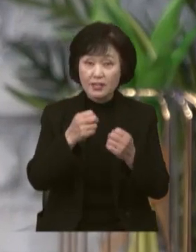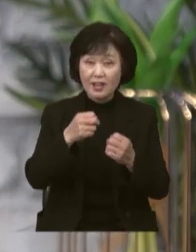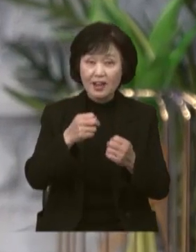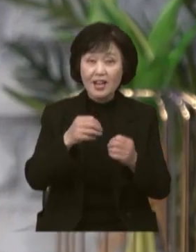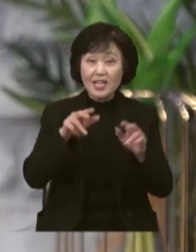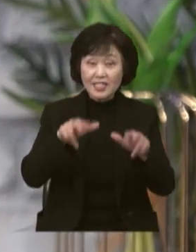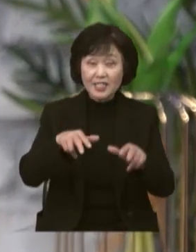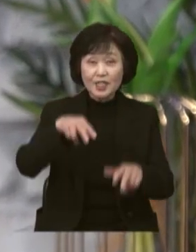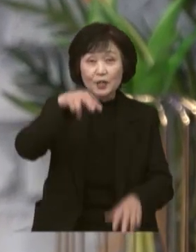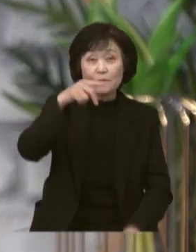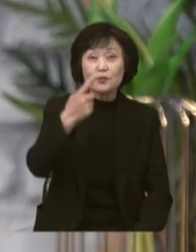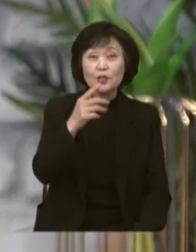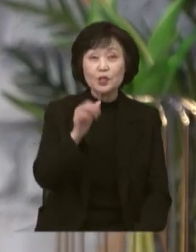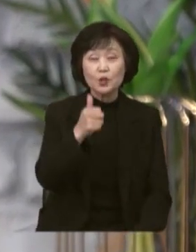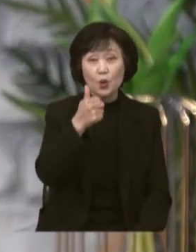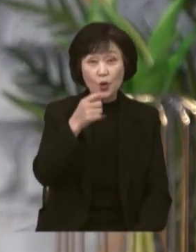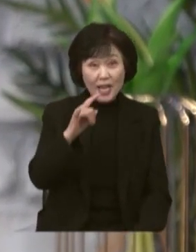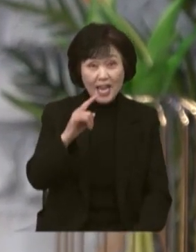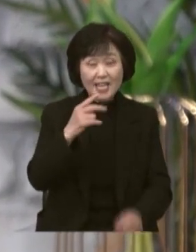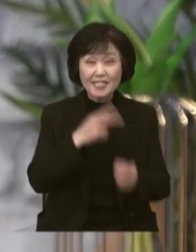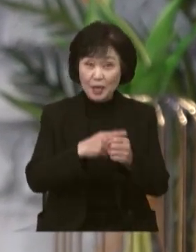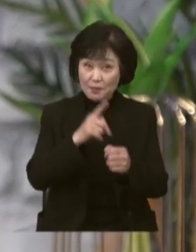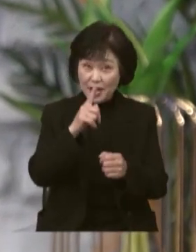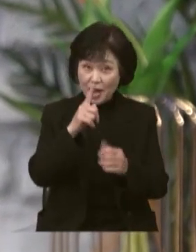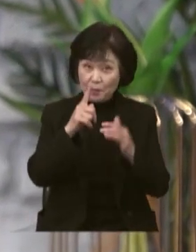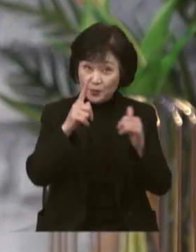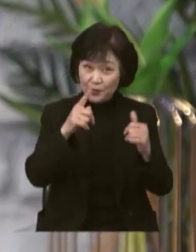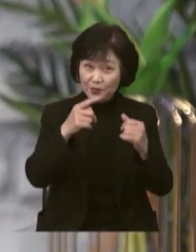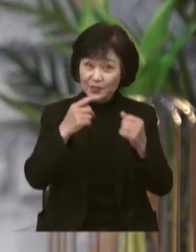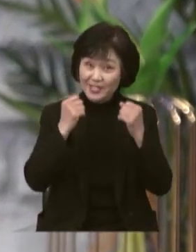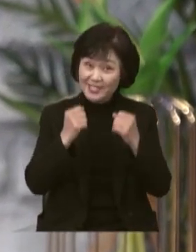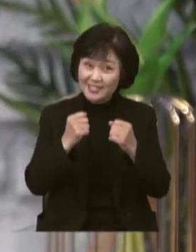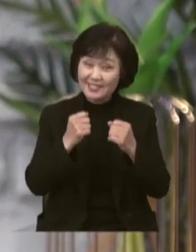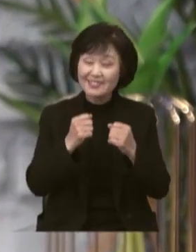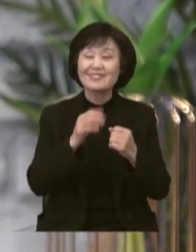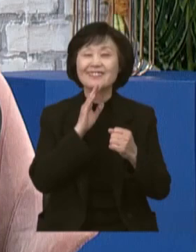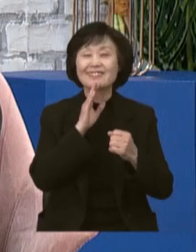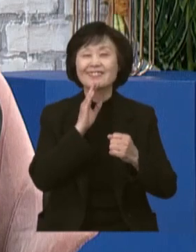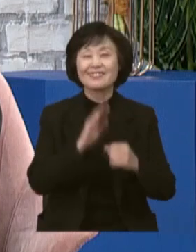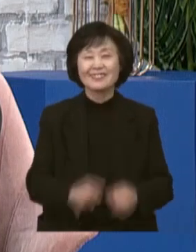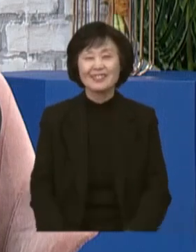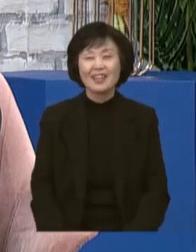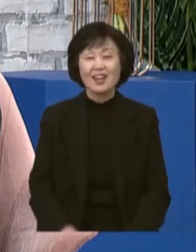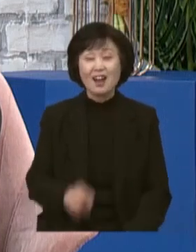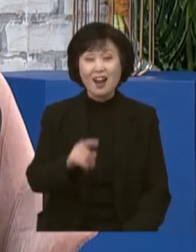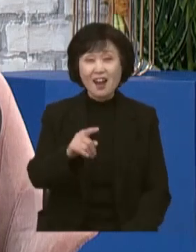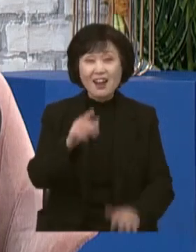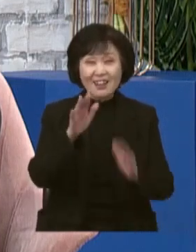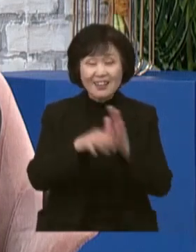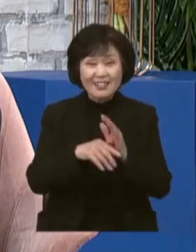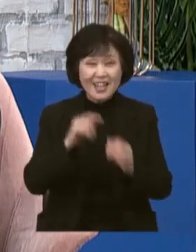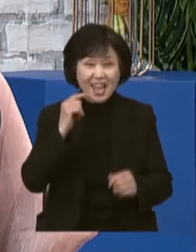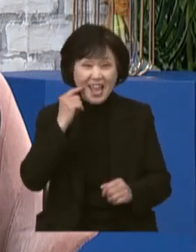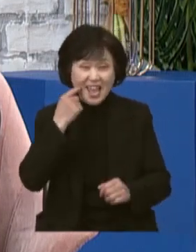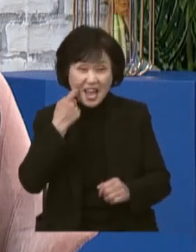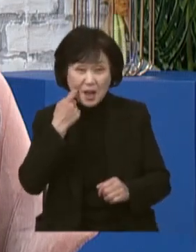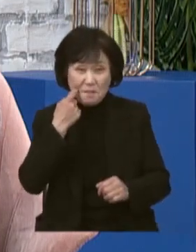쫙 꼽아 주셨는데 그분들하고 같이 코미디를 하셨다는 거는 야. 아니